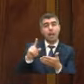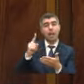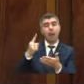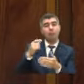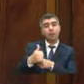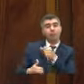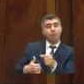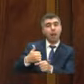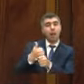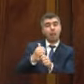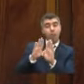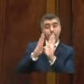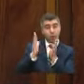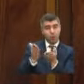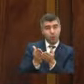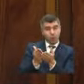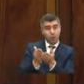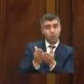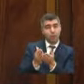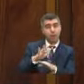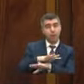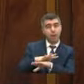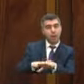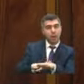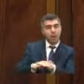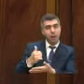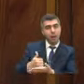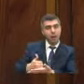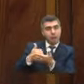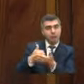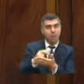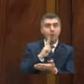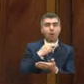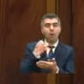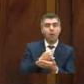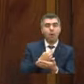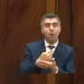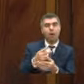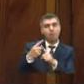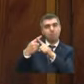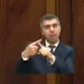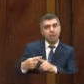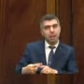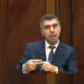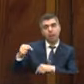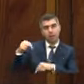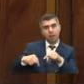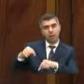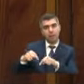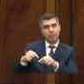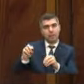المجموع، 40% منه من الجهات، والدولة كتعبأ منه الجزء الأكبر، وأيضا عدد من المؤسسات الأخرى،